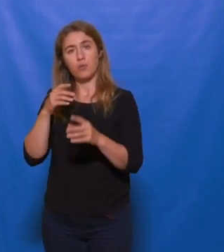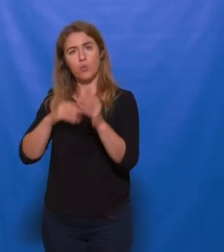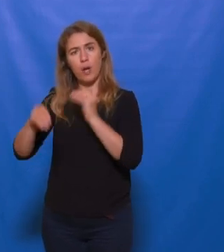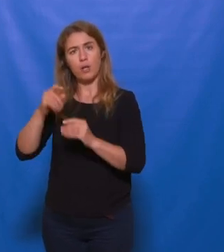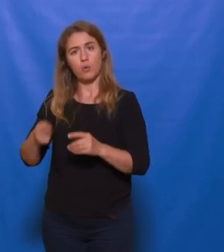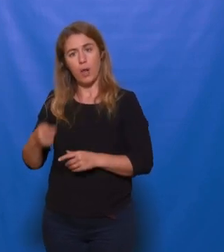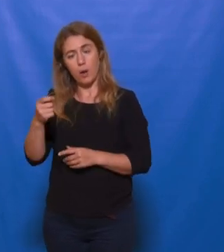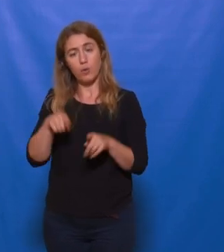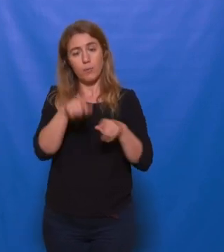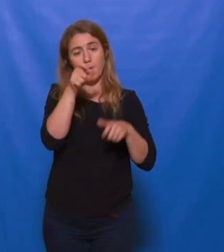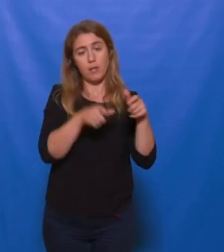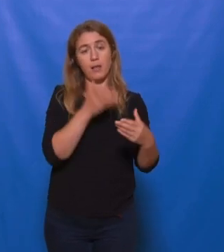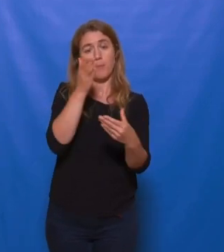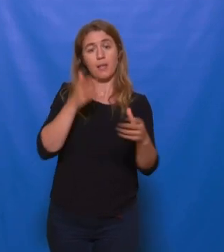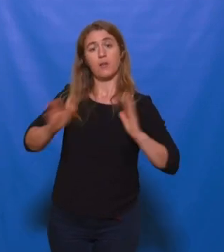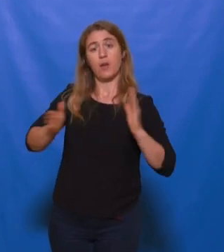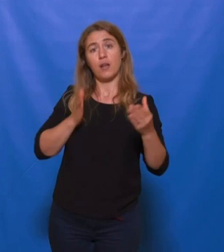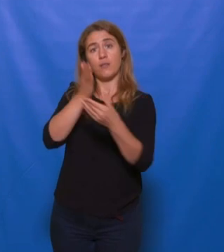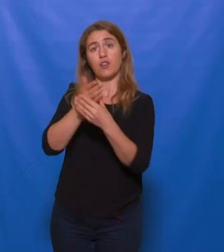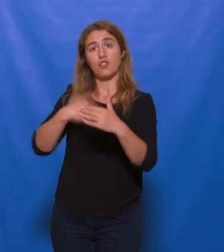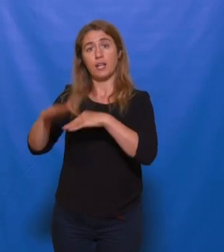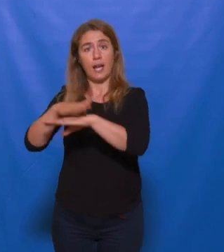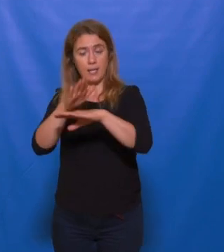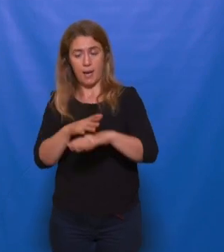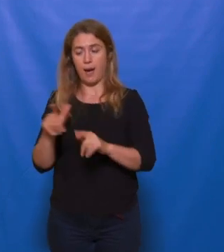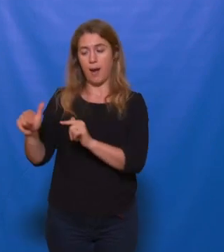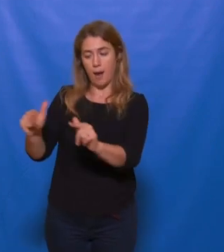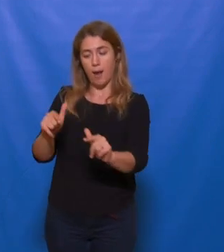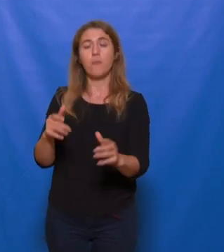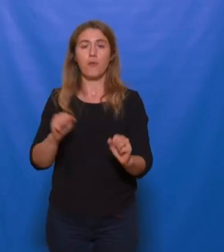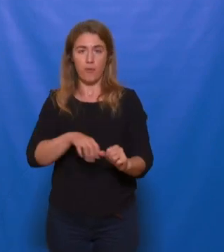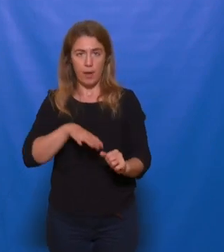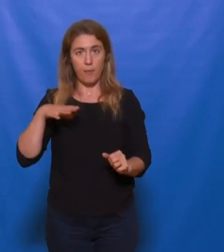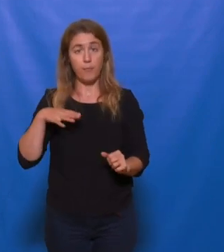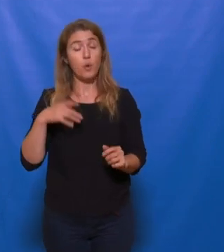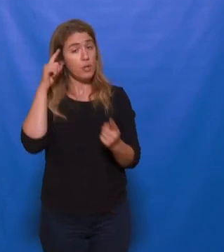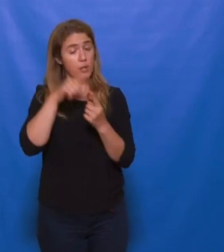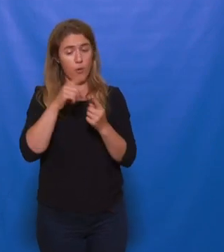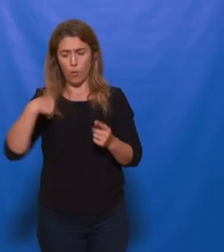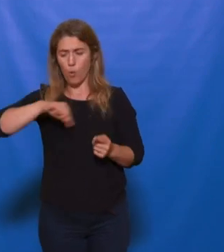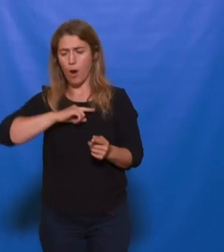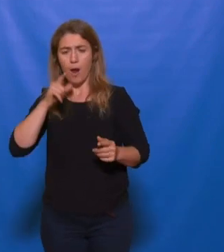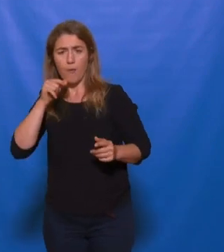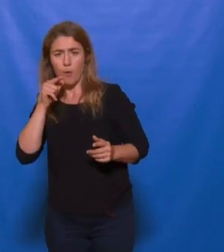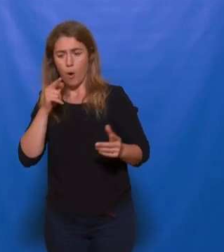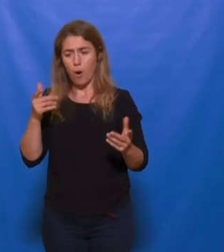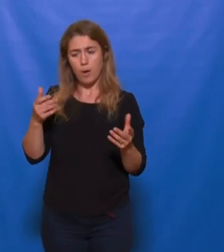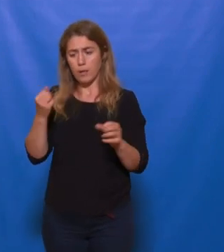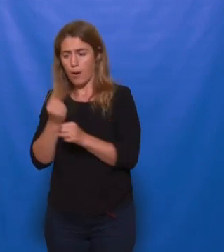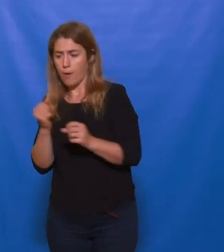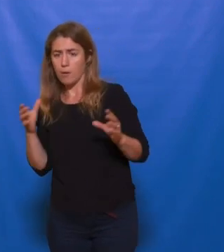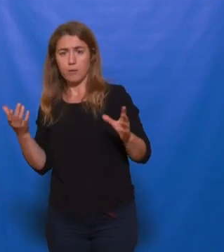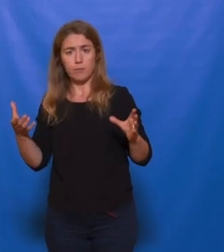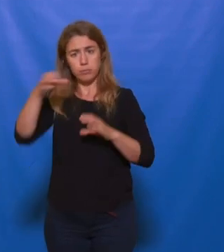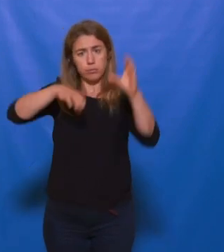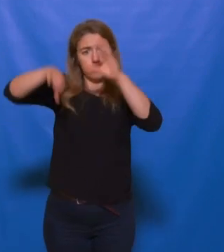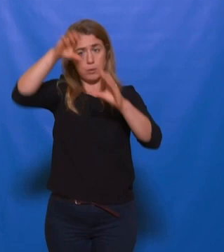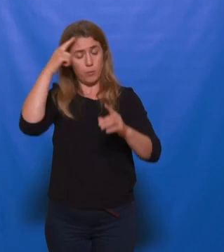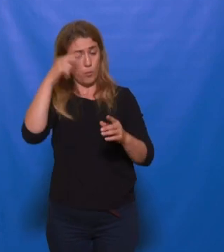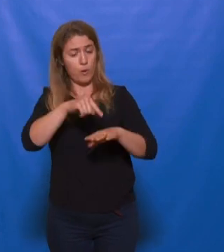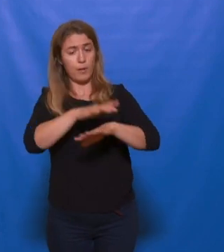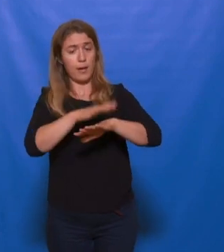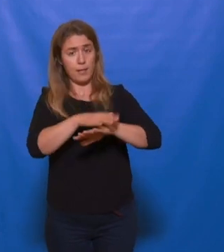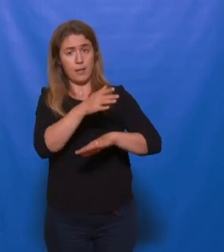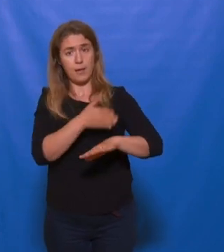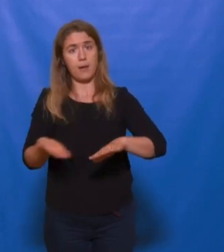quartiers. Car oui, nous faisons le choix politique de maximiser nos efforts pour les quartiers les plus précaires et notre objectif est